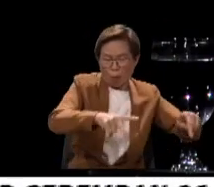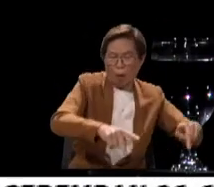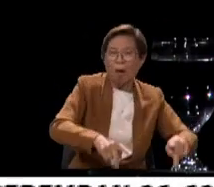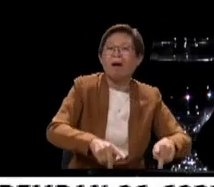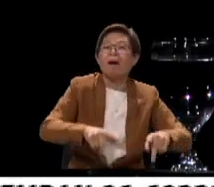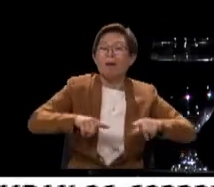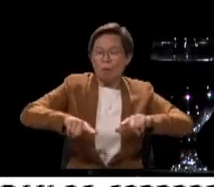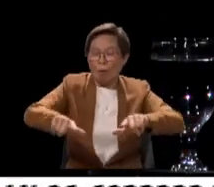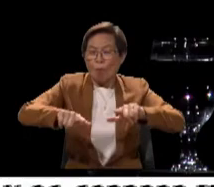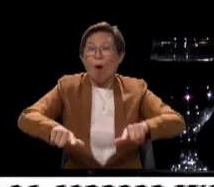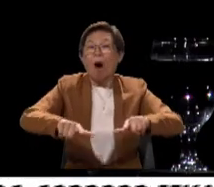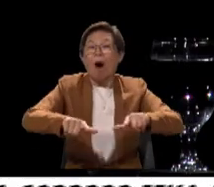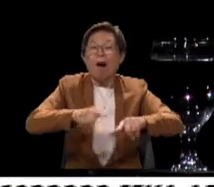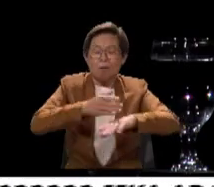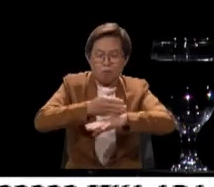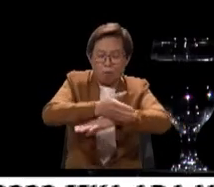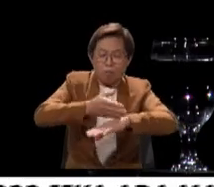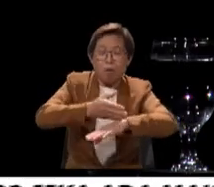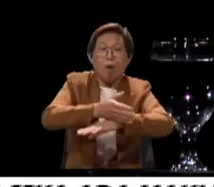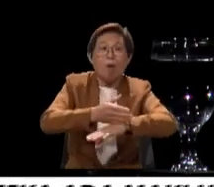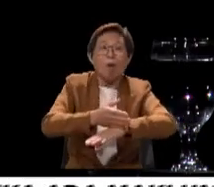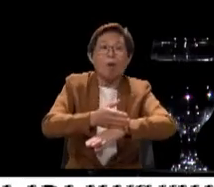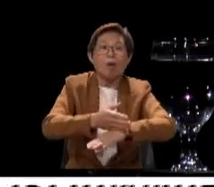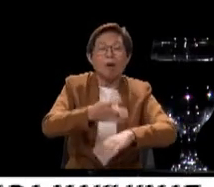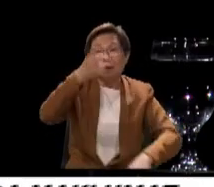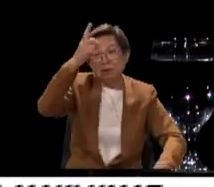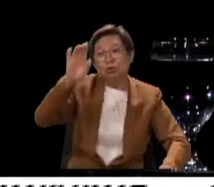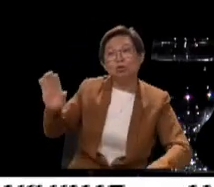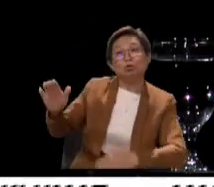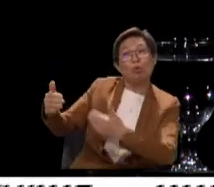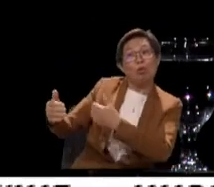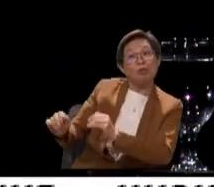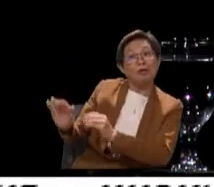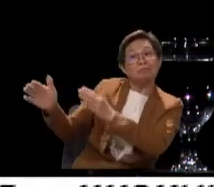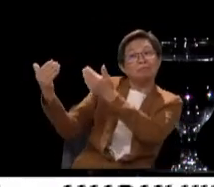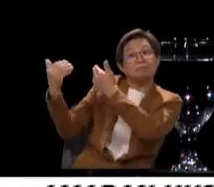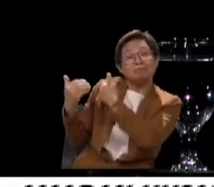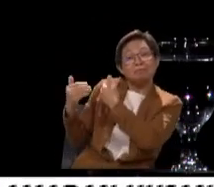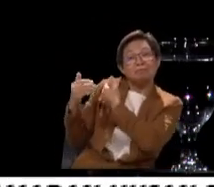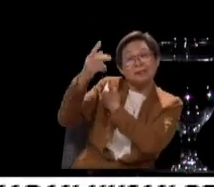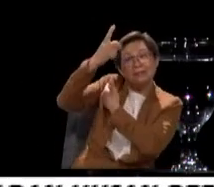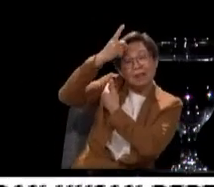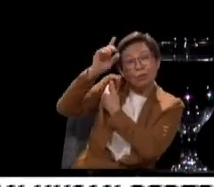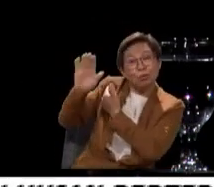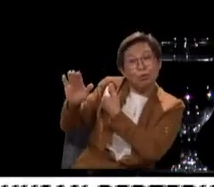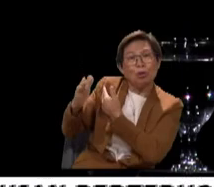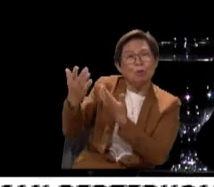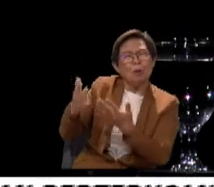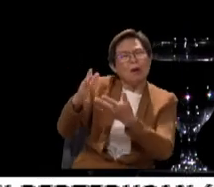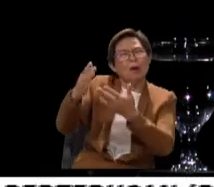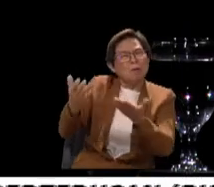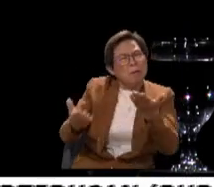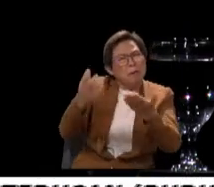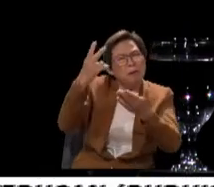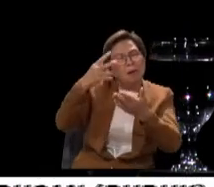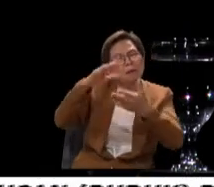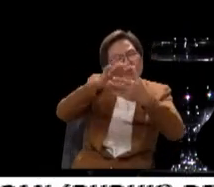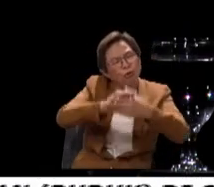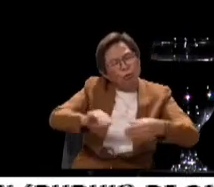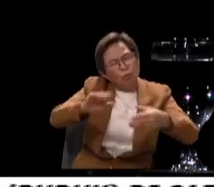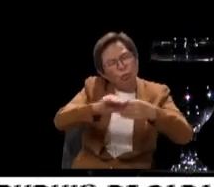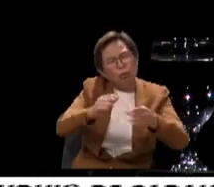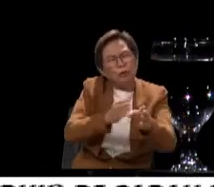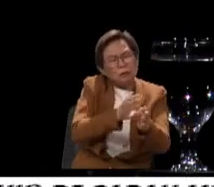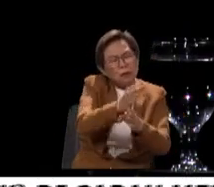kayu m di bawah Kementerian Datuk yang mungkin boleh a memberikan kita sedikit overview tentang